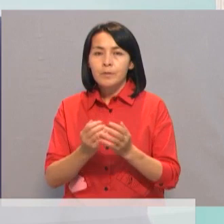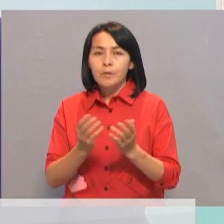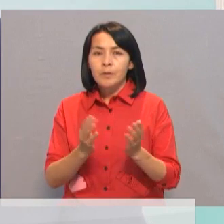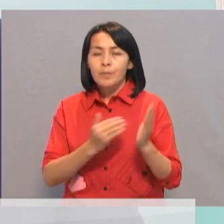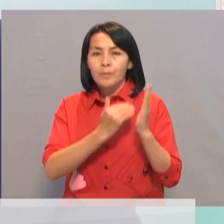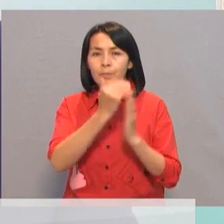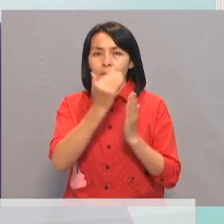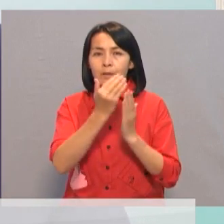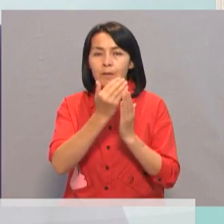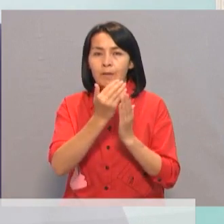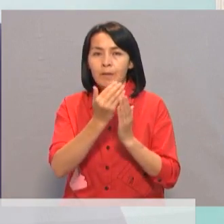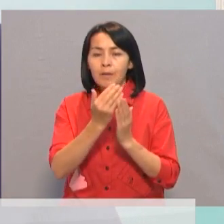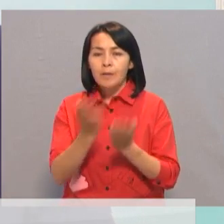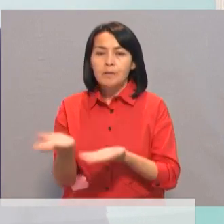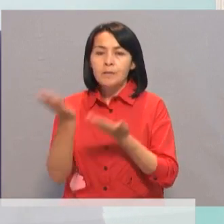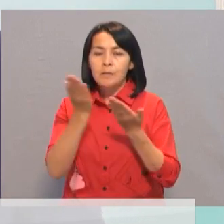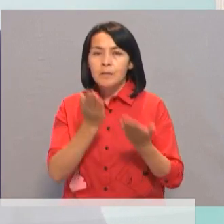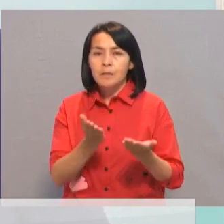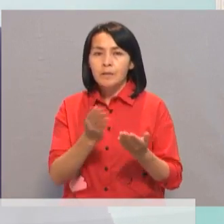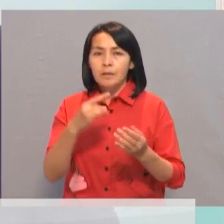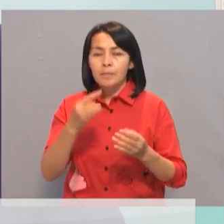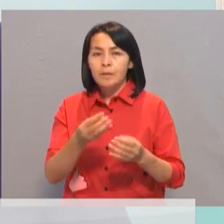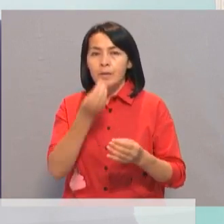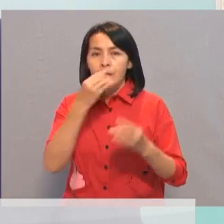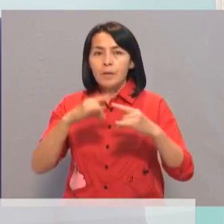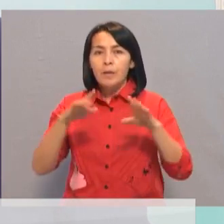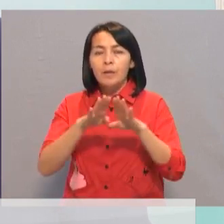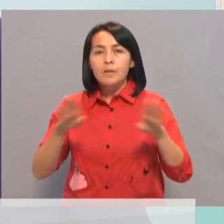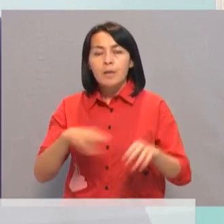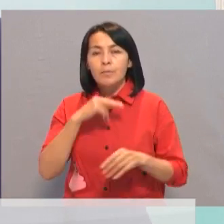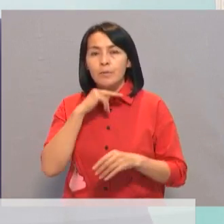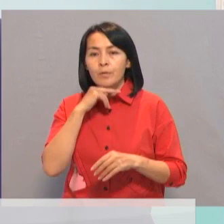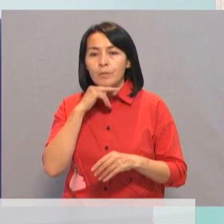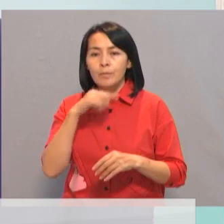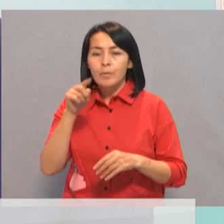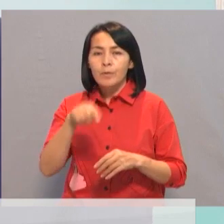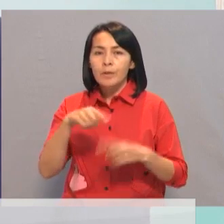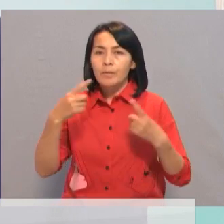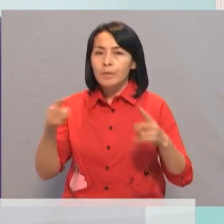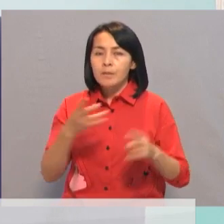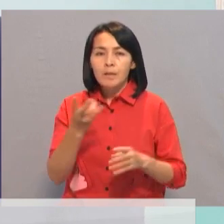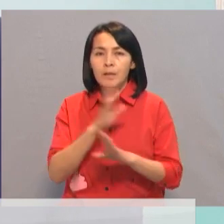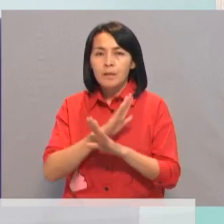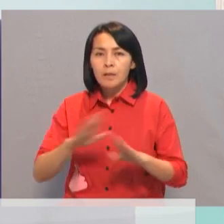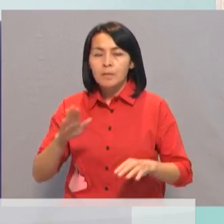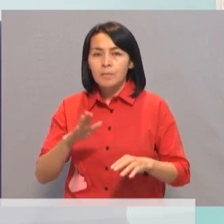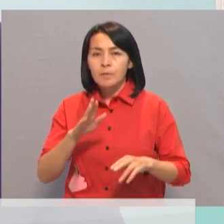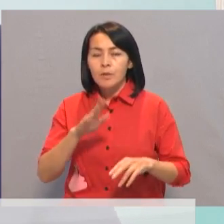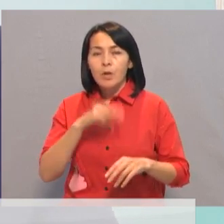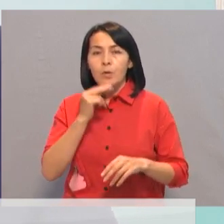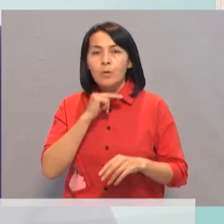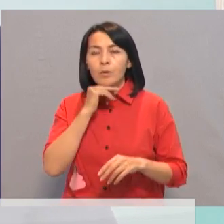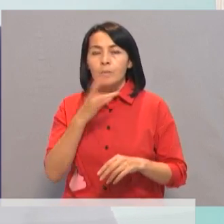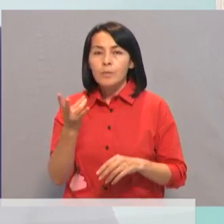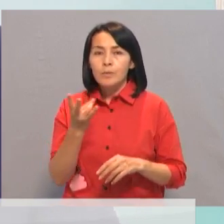бейігін, астың дәмдісін беріп, көңіл бөліп, оларға басқа іштен керемес көңілден басқа.